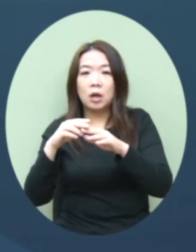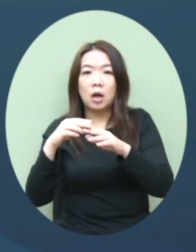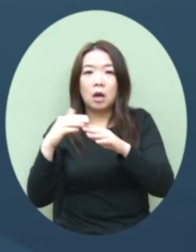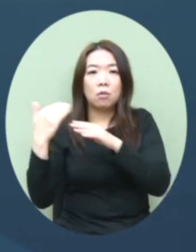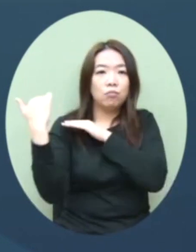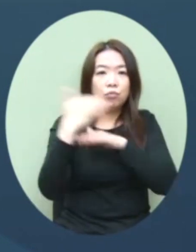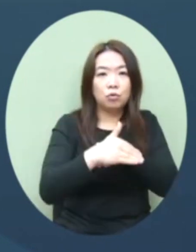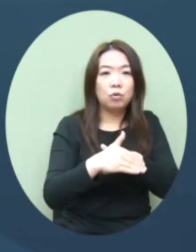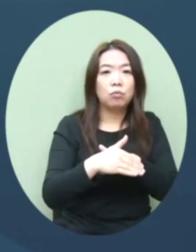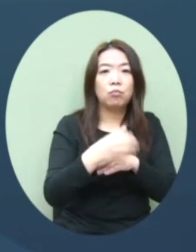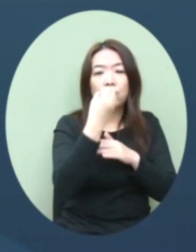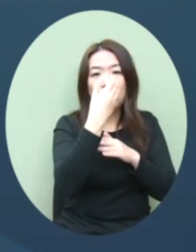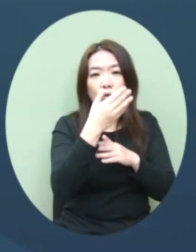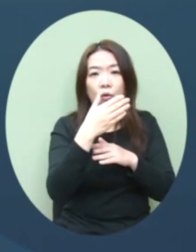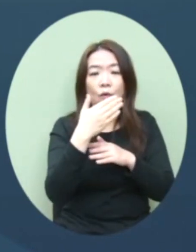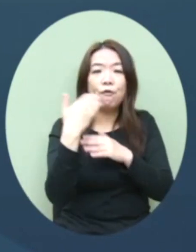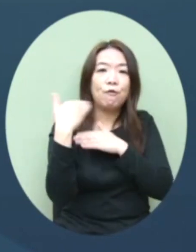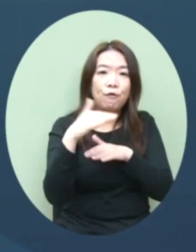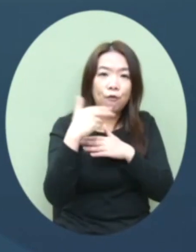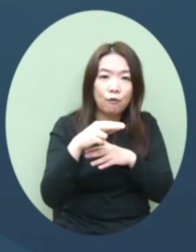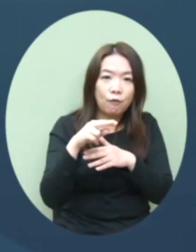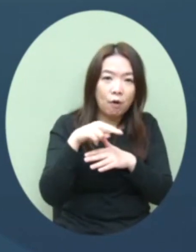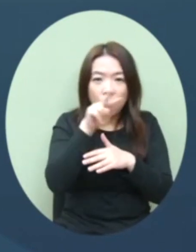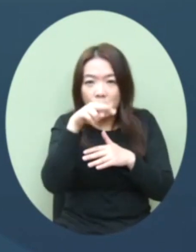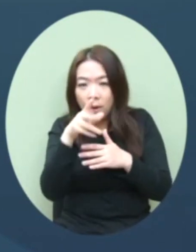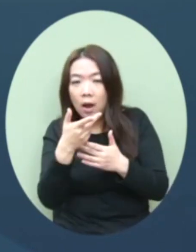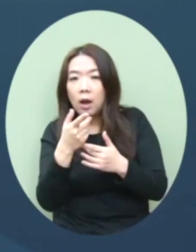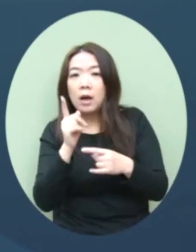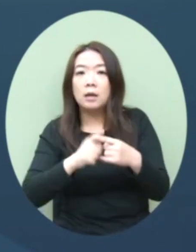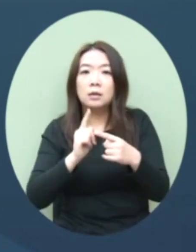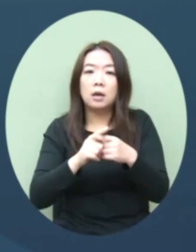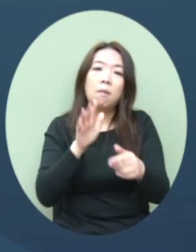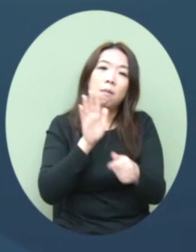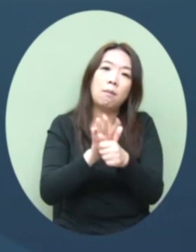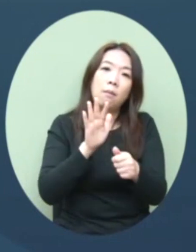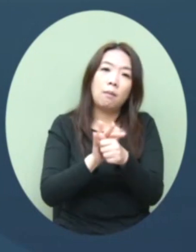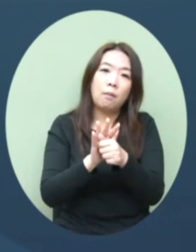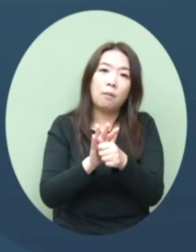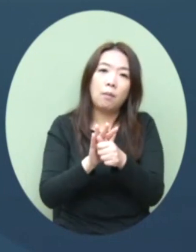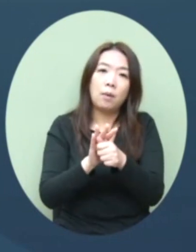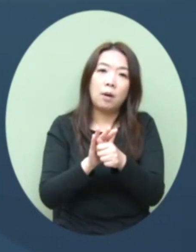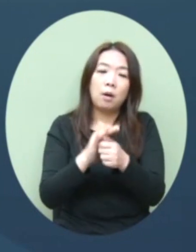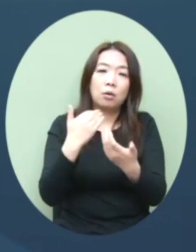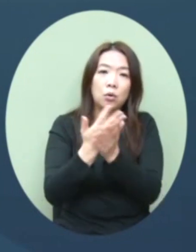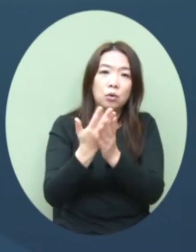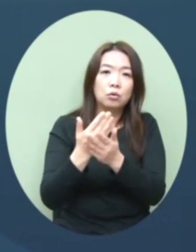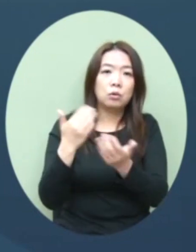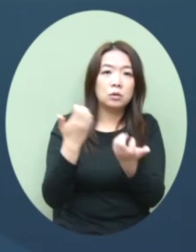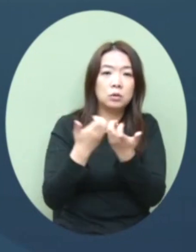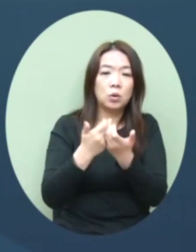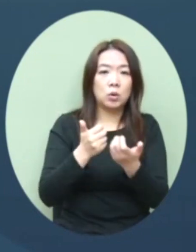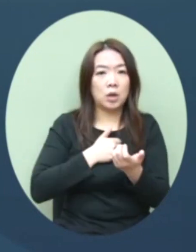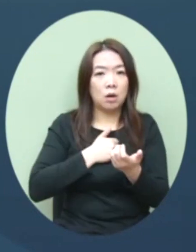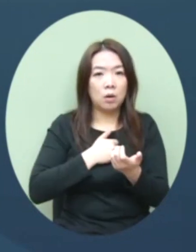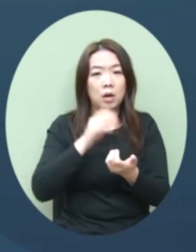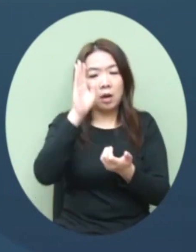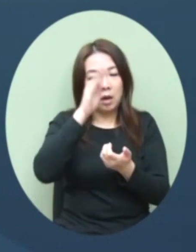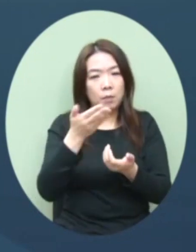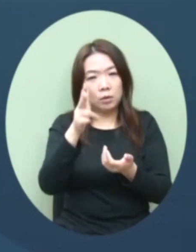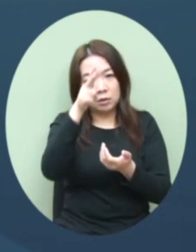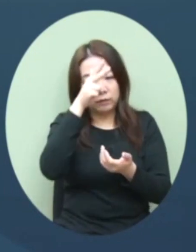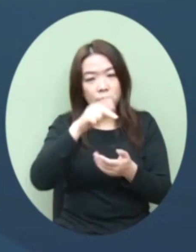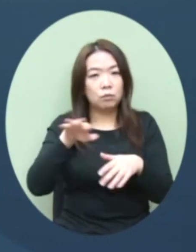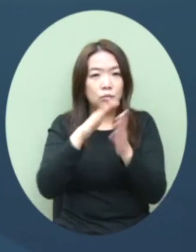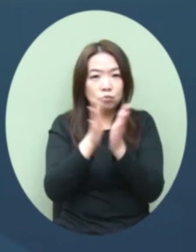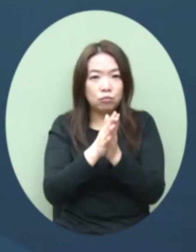令到可以保障到香港的物資供應是這樣的做法我希望大家明白特區政府是上下同